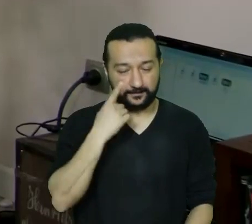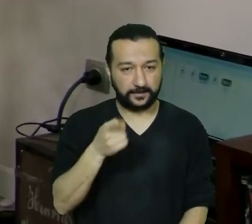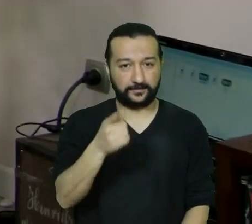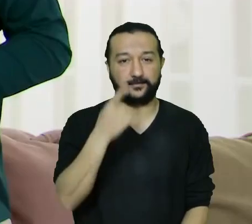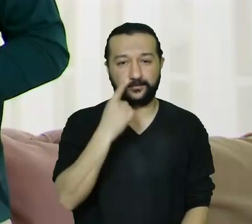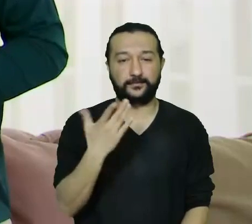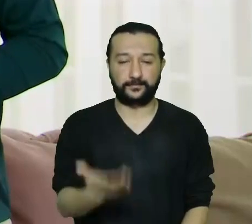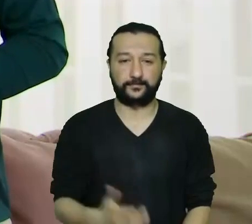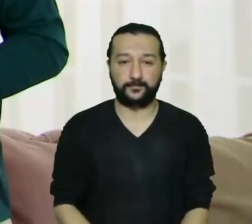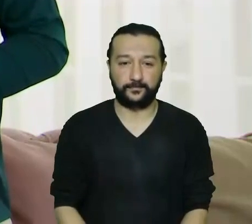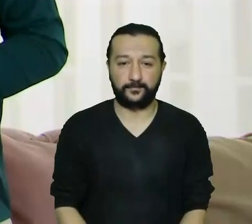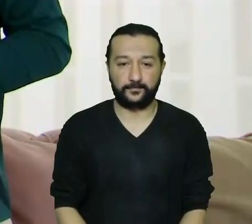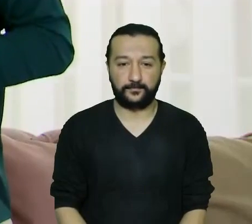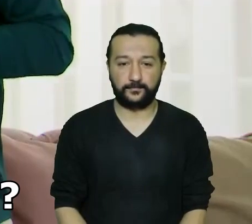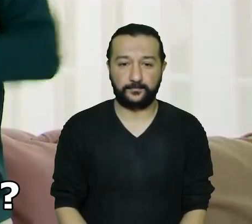ya.